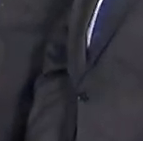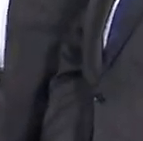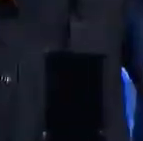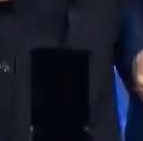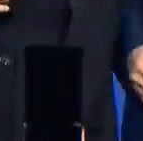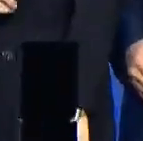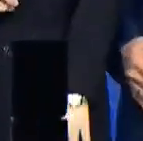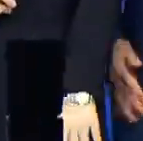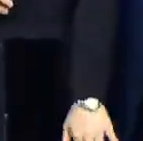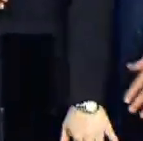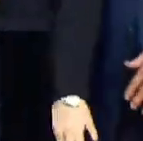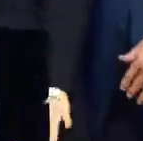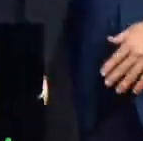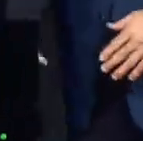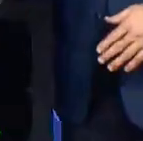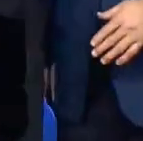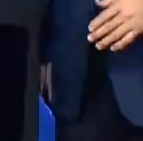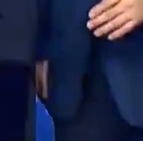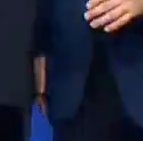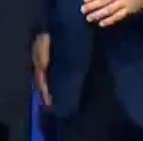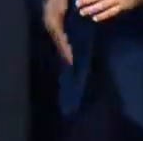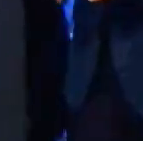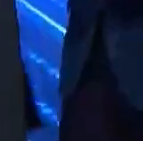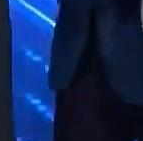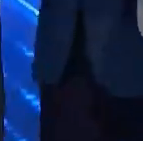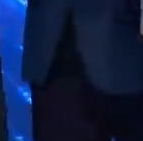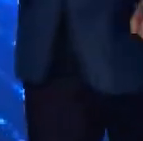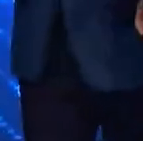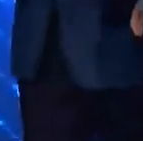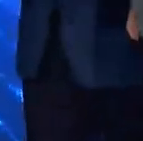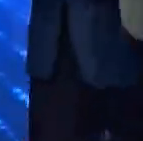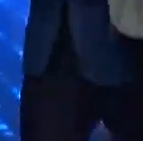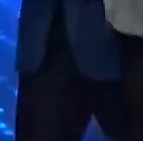Belediye Başkan adayımız Sayın Murat Kurum'dan dinledik.